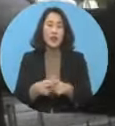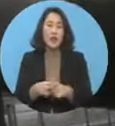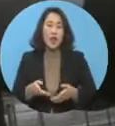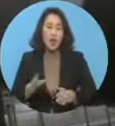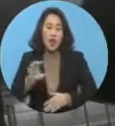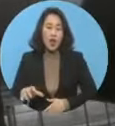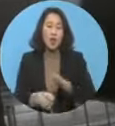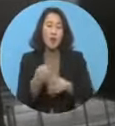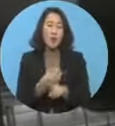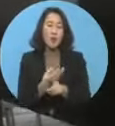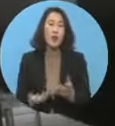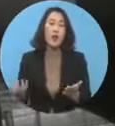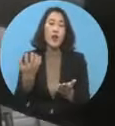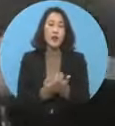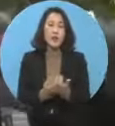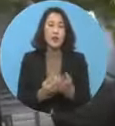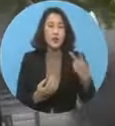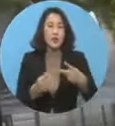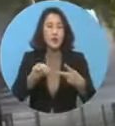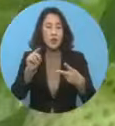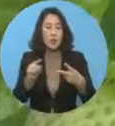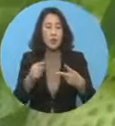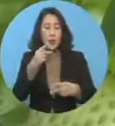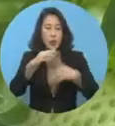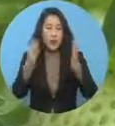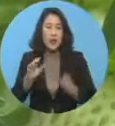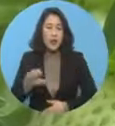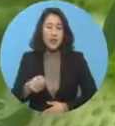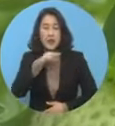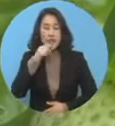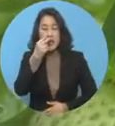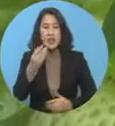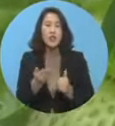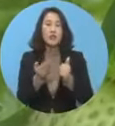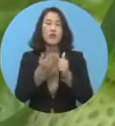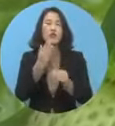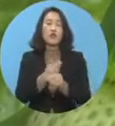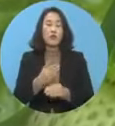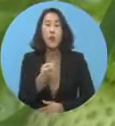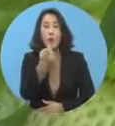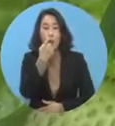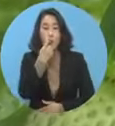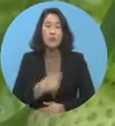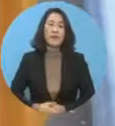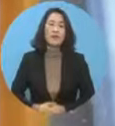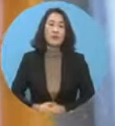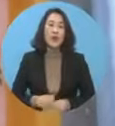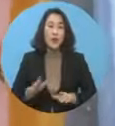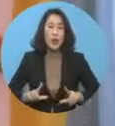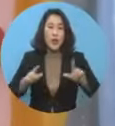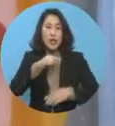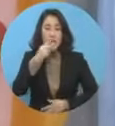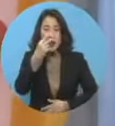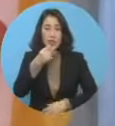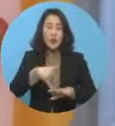보성으로 귀농해 2000제곱미터 하우스에서 딸기 재배로 분홍의 꿈을 키우고 있습니다. 올해 딸기 농사